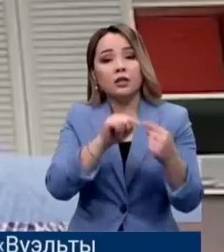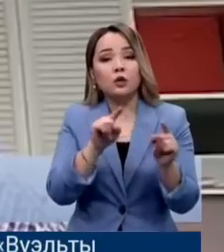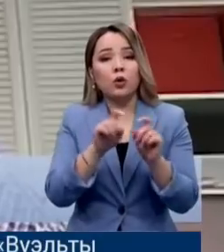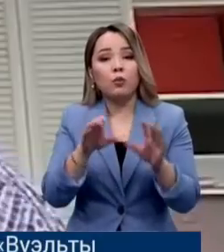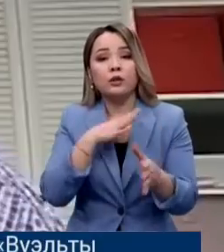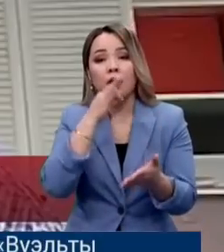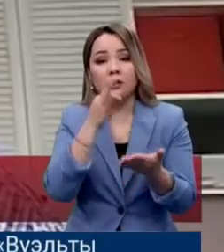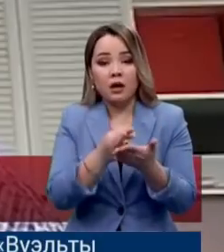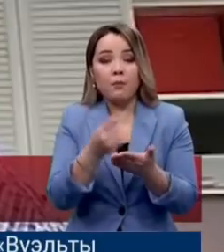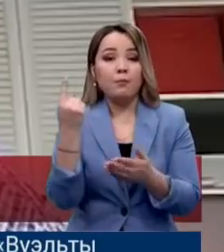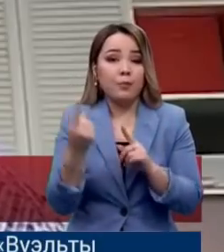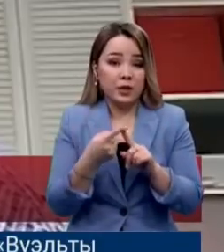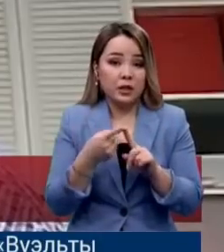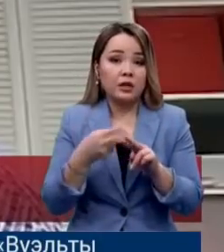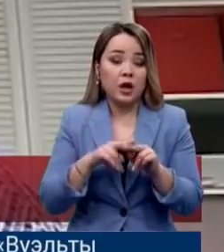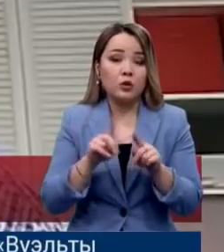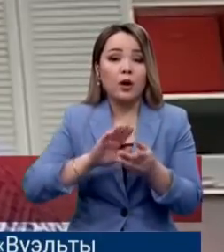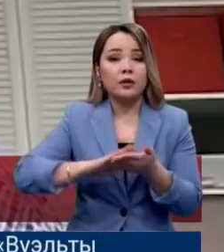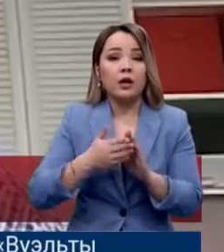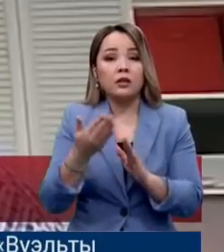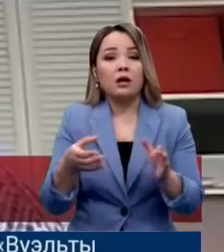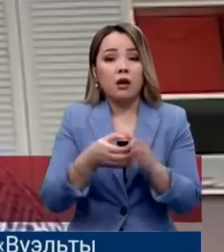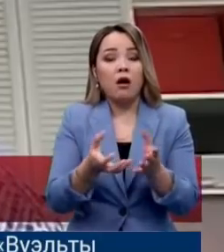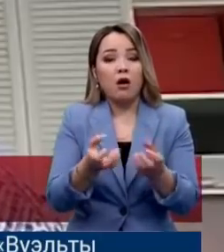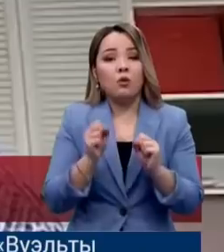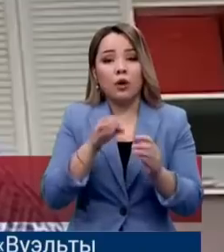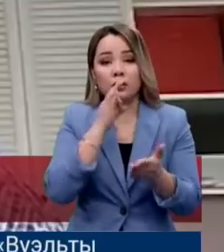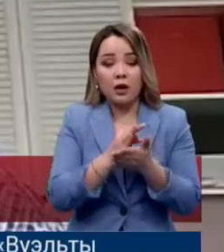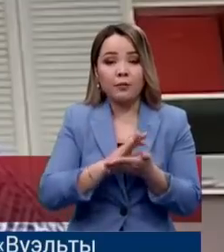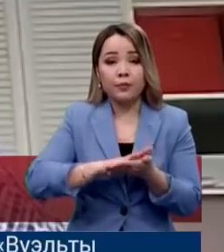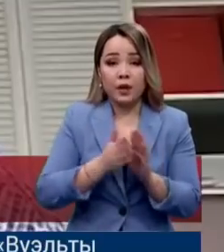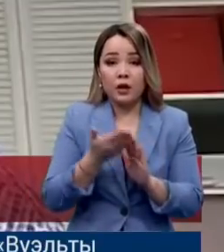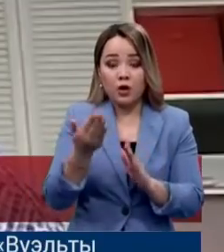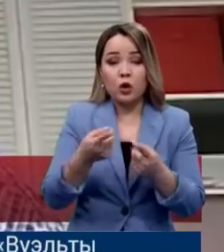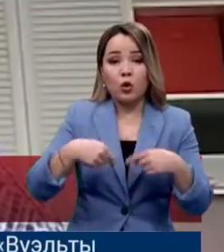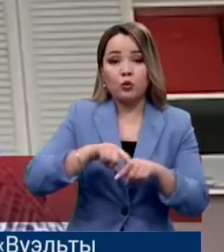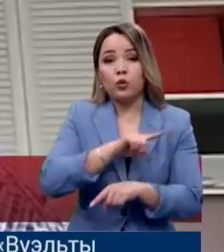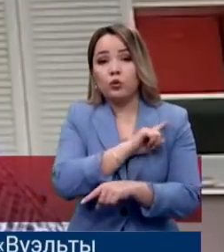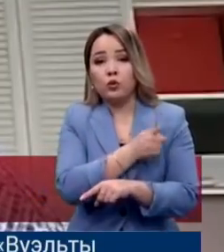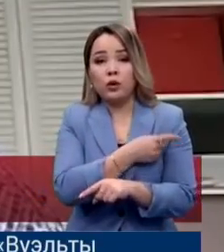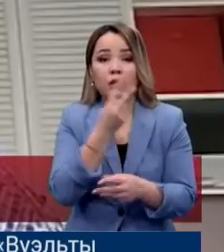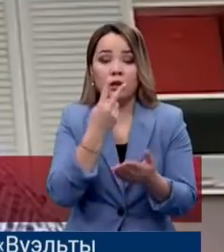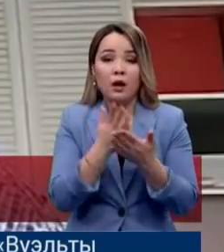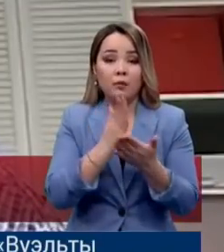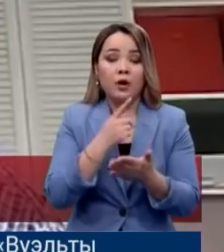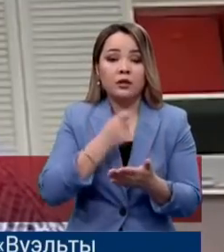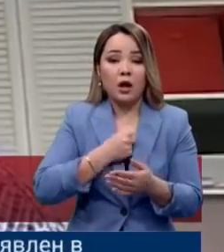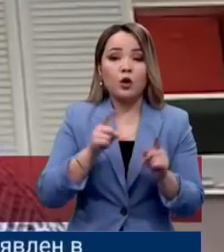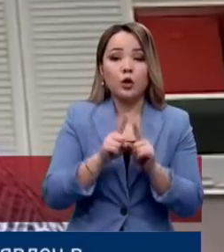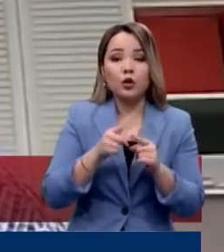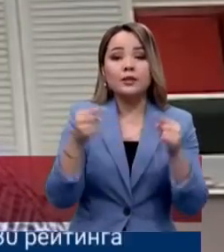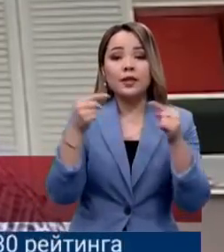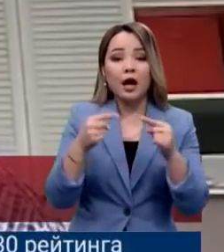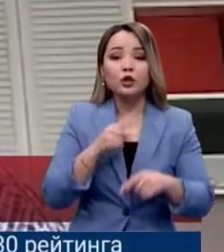деген бар. Бұл бір гипотеза есебінде оны қабылдауға болады. Себебі күштік құрылымы сол уақыттардағы нақты